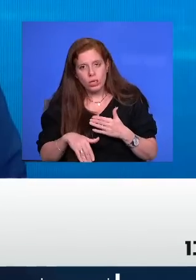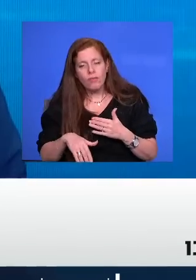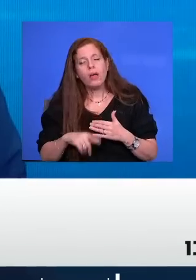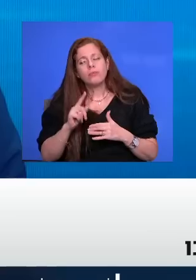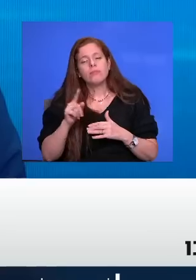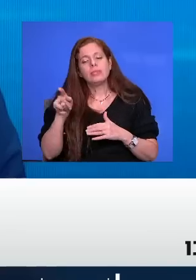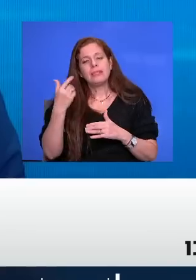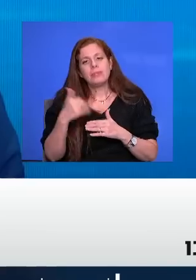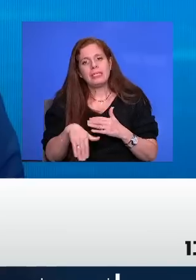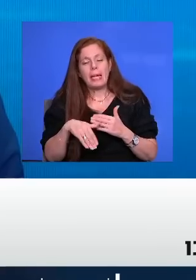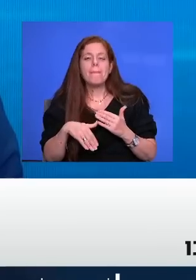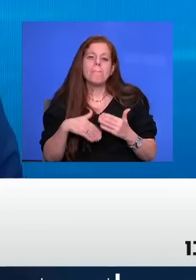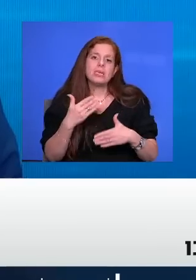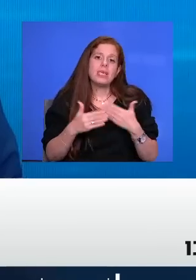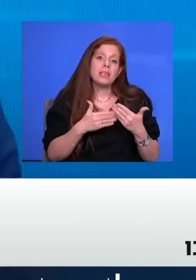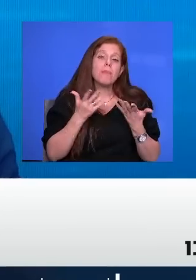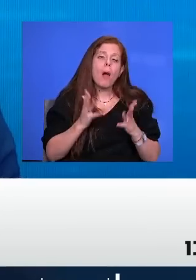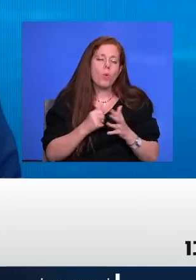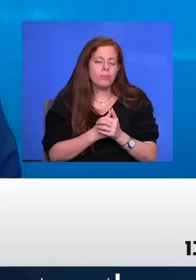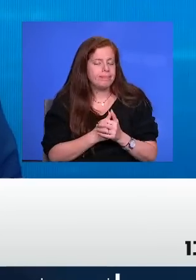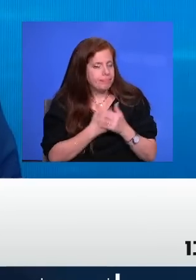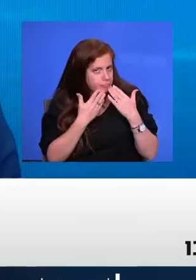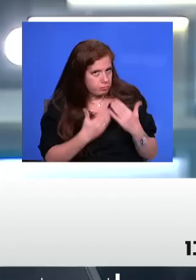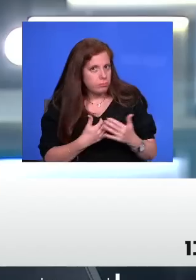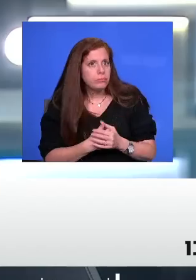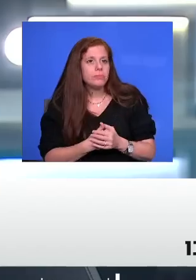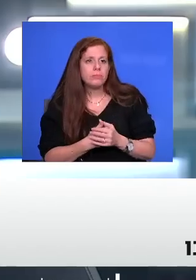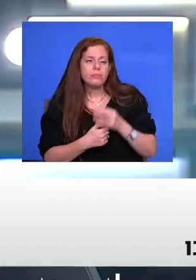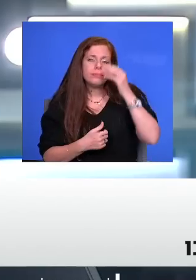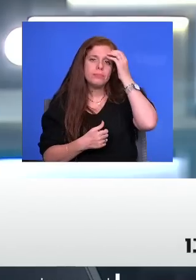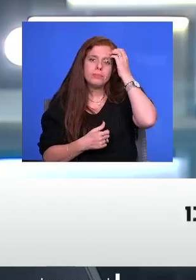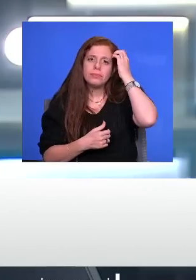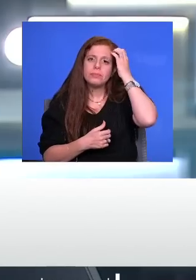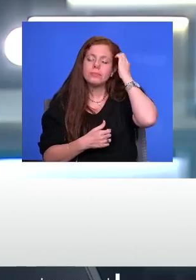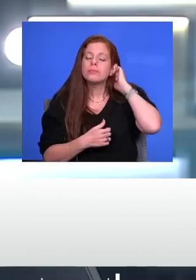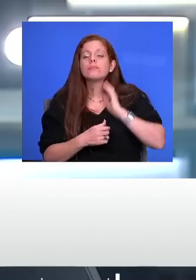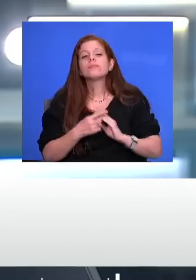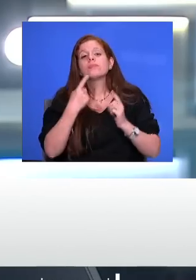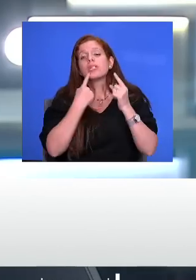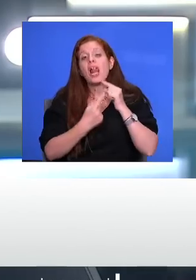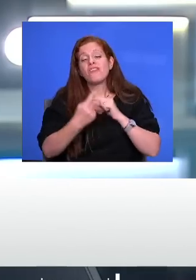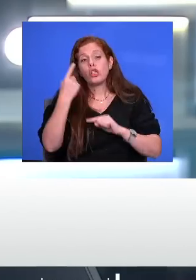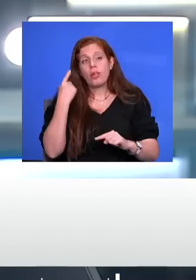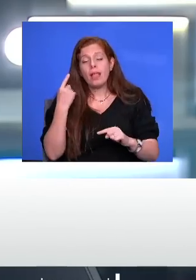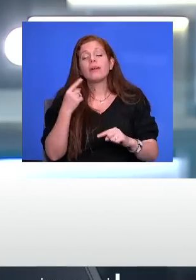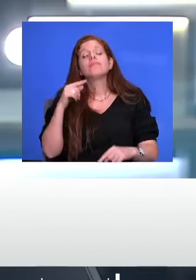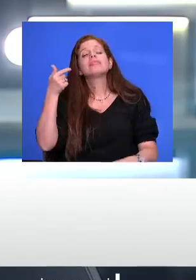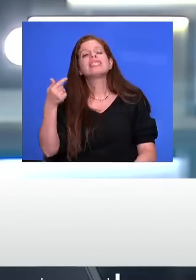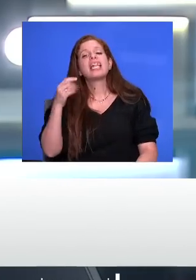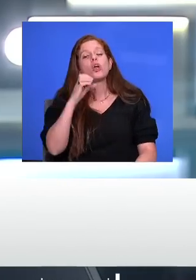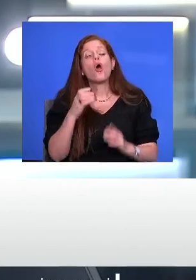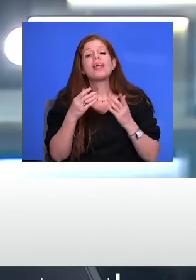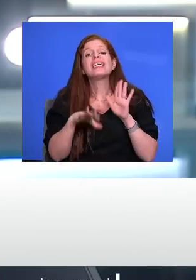מסתיים בצעדים חמורים מאוד. תודה רבה, כרמל. תודה. לפני כשנה חשפה גילי כהן כאן במהדורה